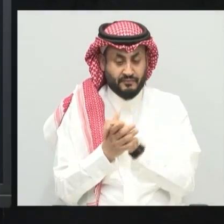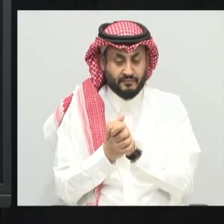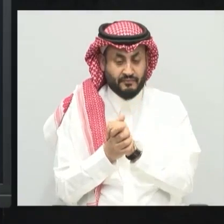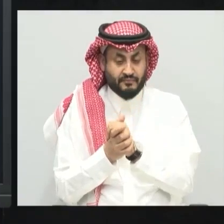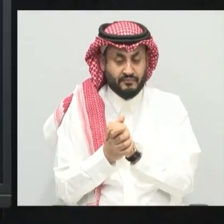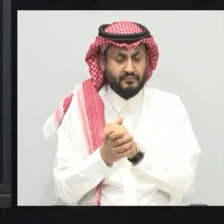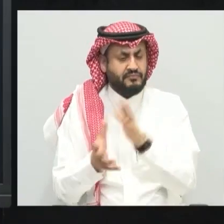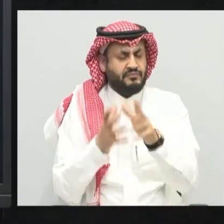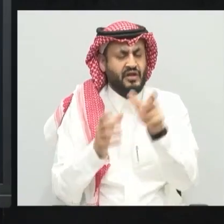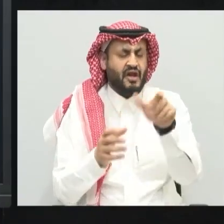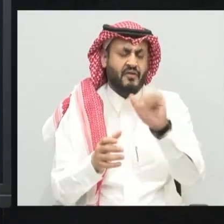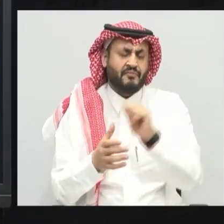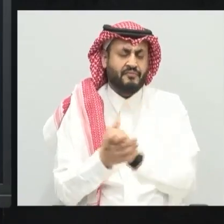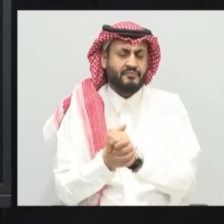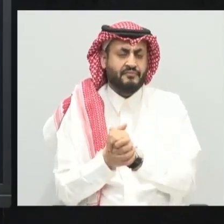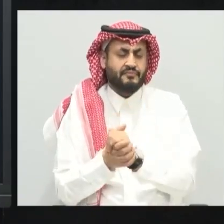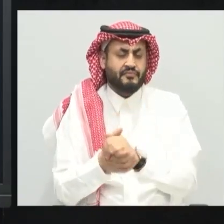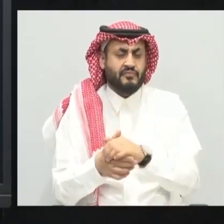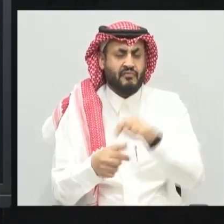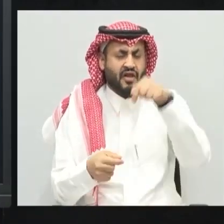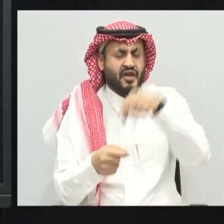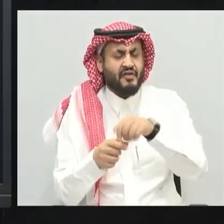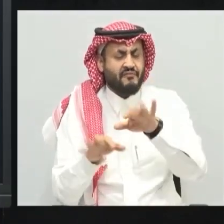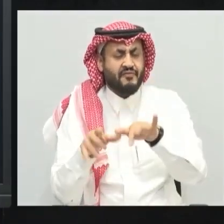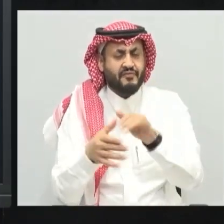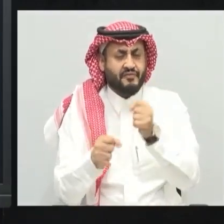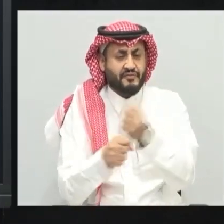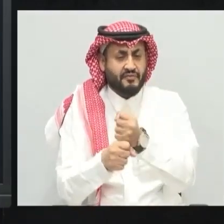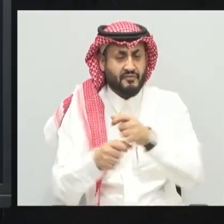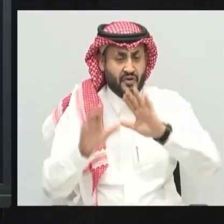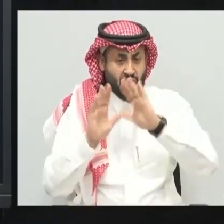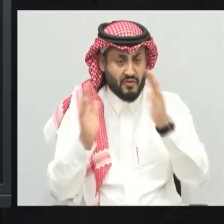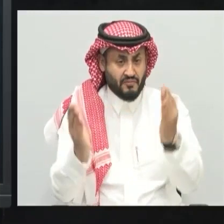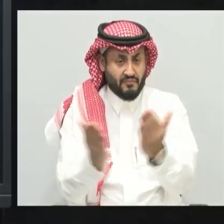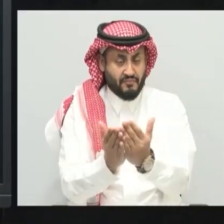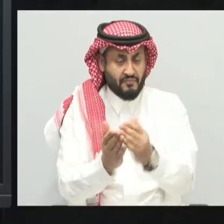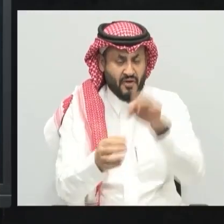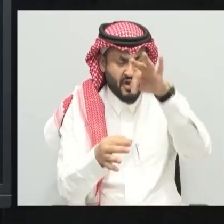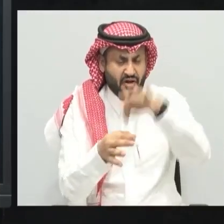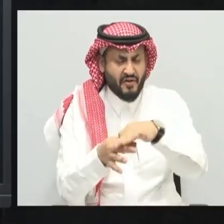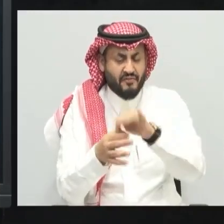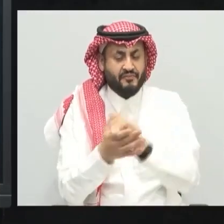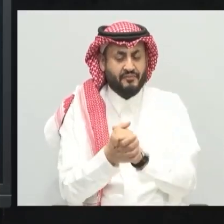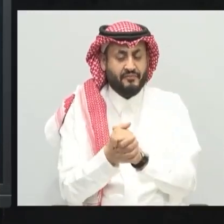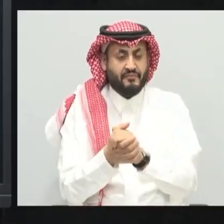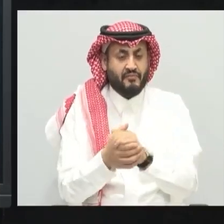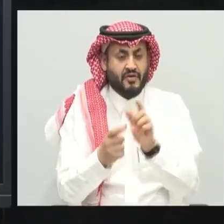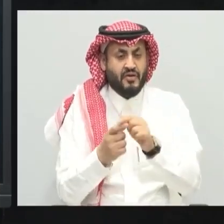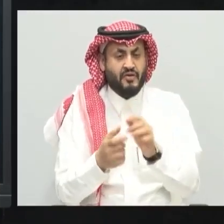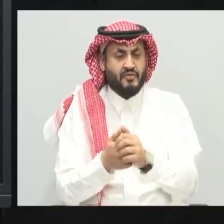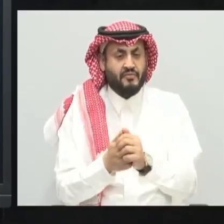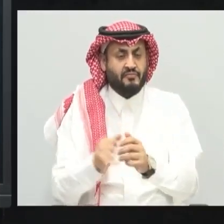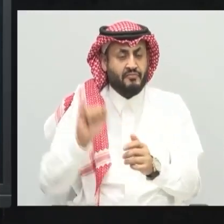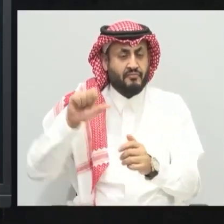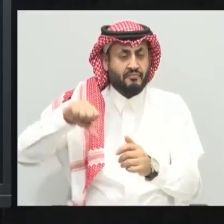الافراد لا يرغب بان يكون ان يعمل في منظمه معينه وان يكون موظفا بعضهم